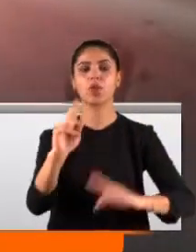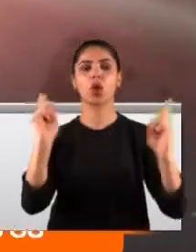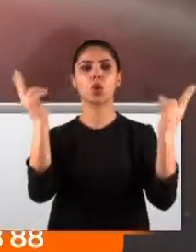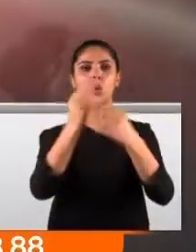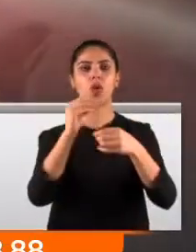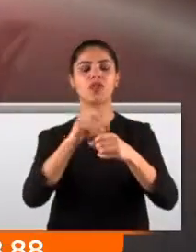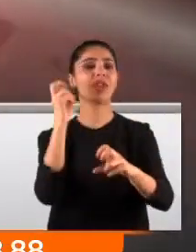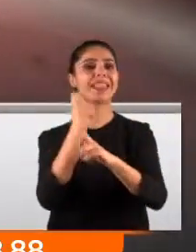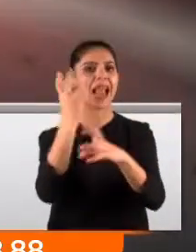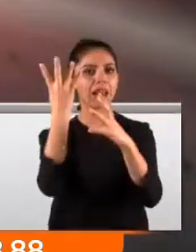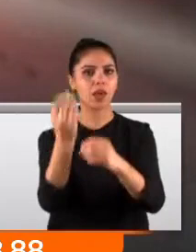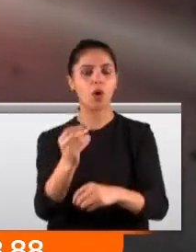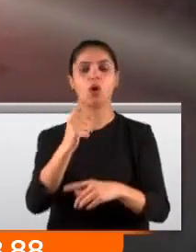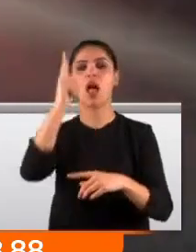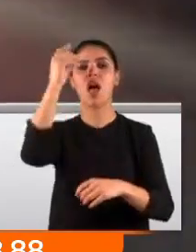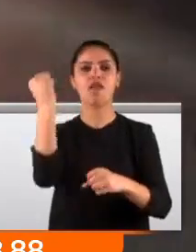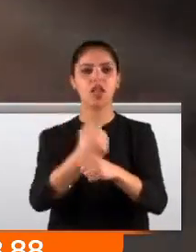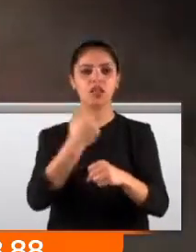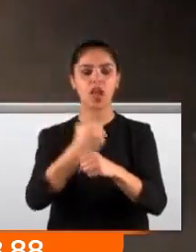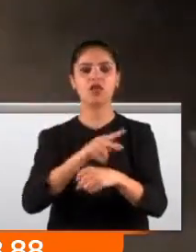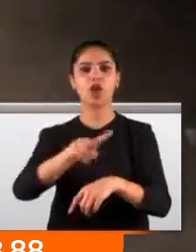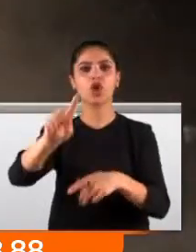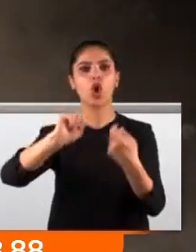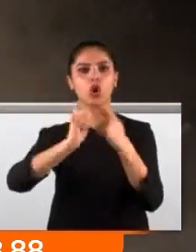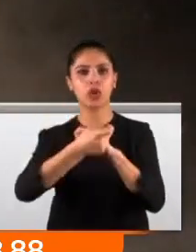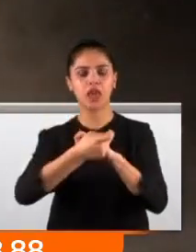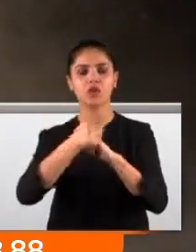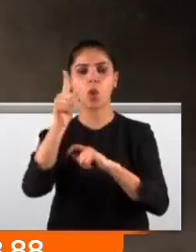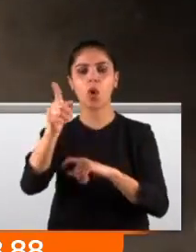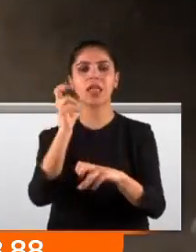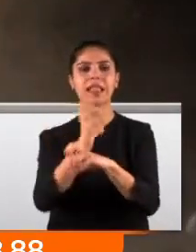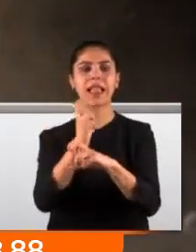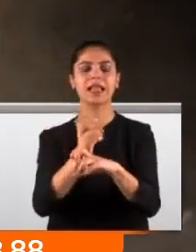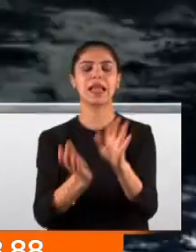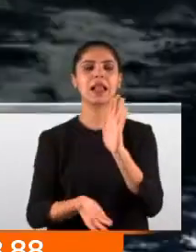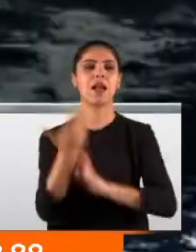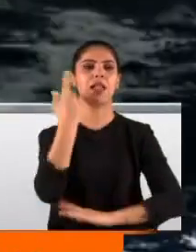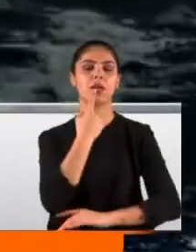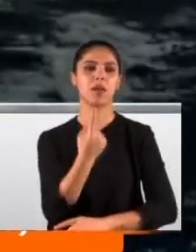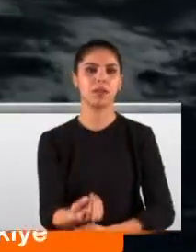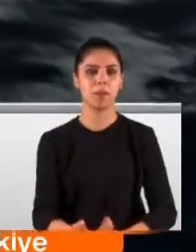için tehlike oluşturan göktaşlarının yörüngesini değiştirmek ve onları tehdit olmaktan çıkarmak.